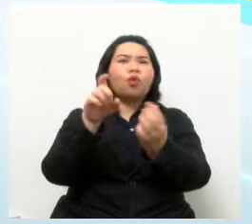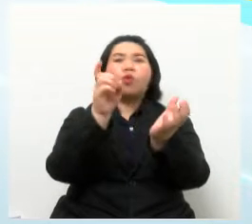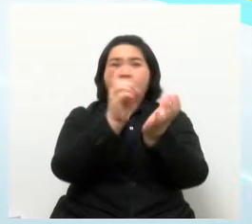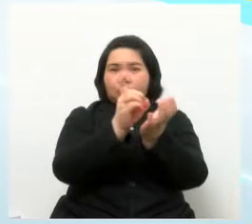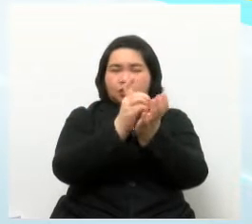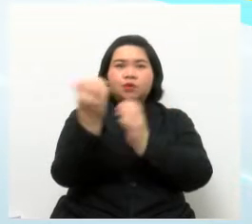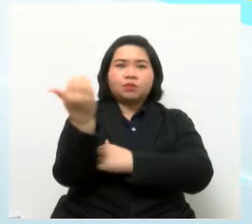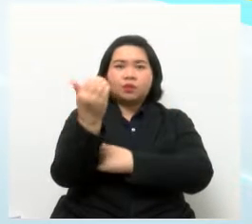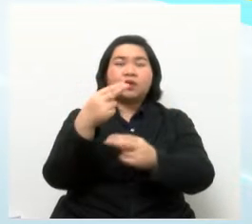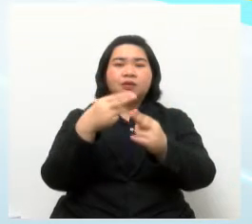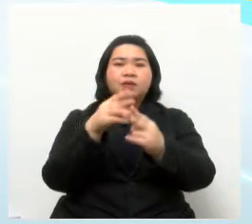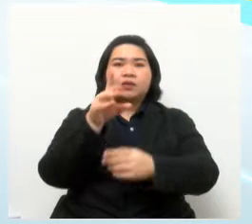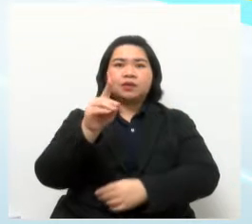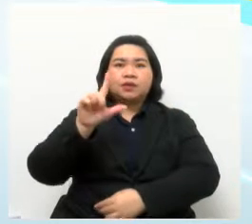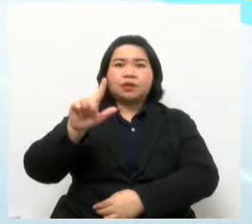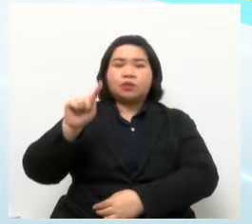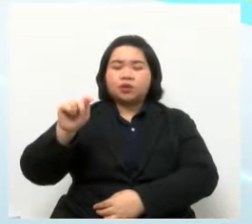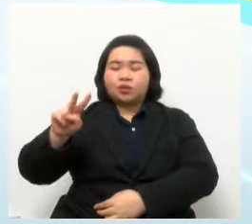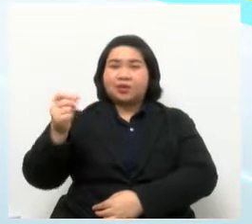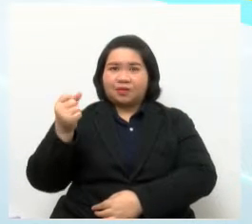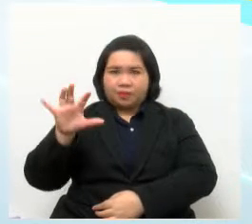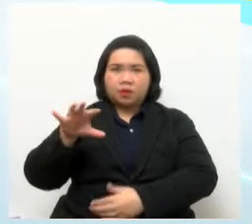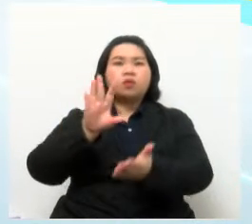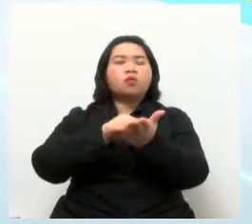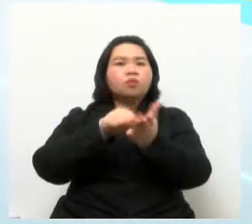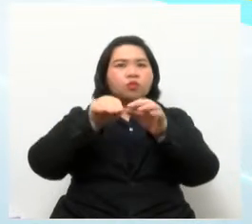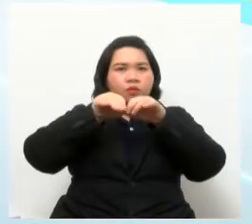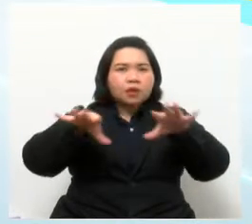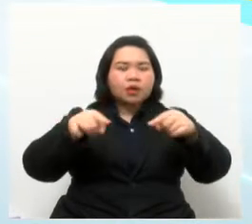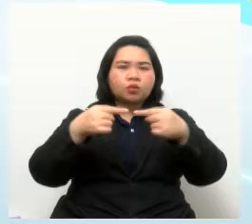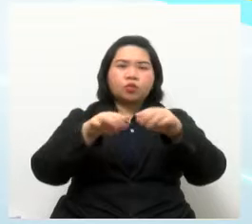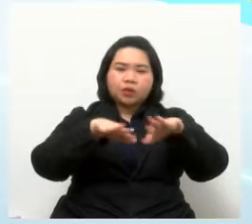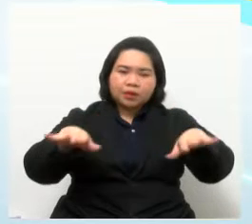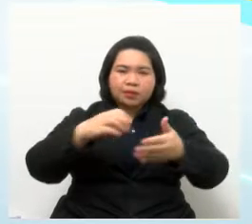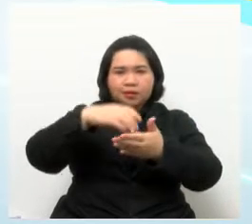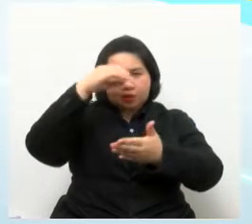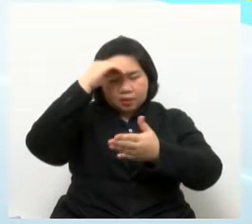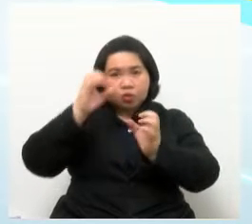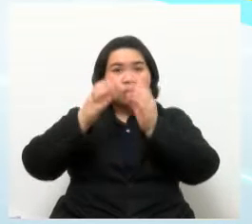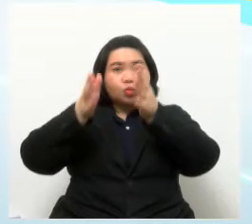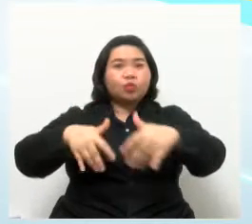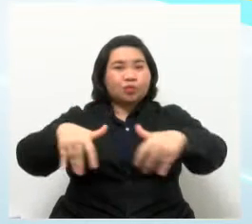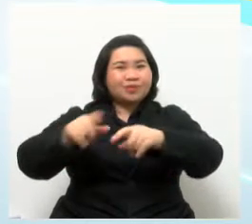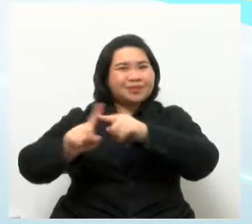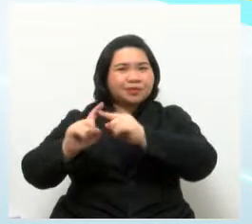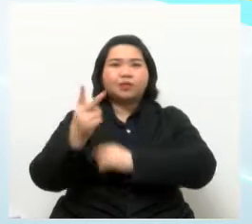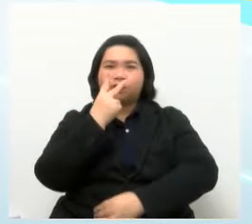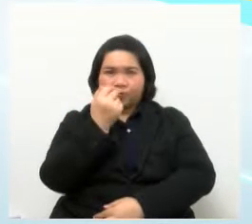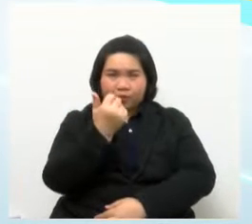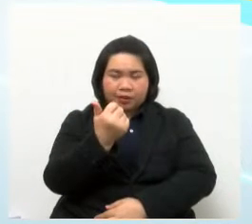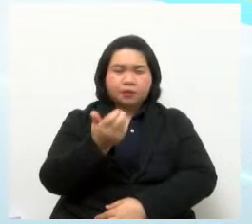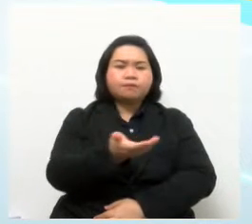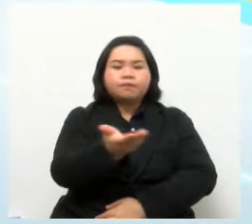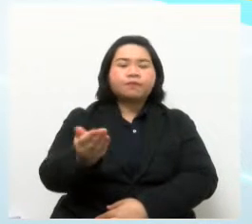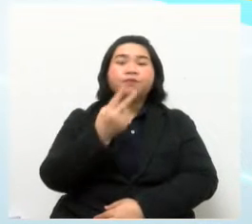มช่อง DLTV 15เพื่อส่งตรงข้อมูลถึงครูนักเรียนและประชาชนนะคะนอกจากนั้นค่ะท่านผู้ชมยังสามารถที่จะติดตามรับช